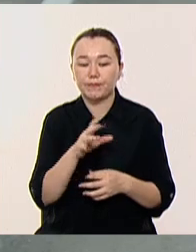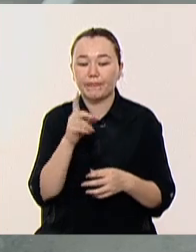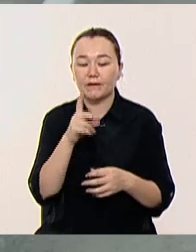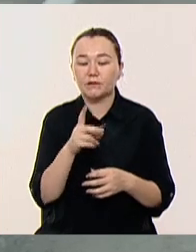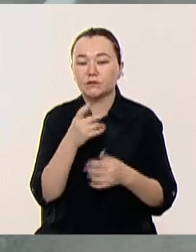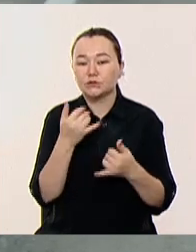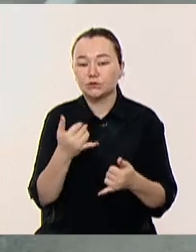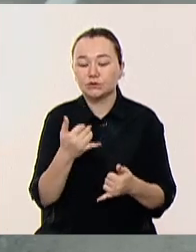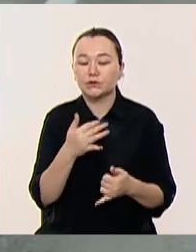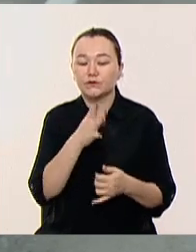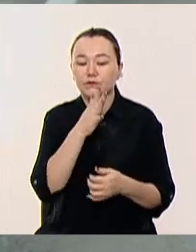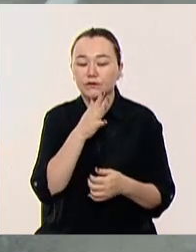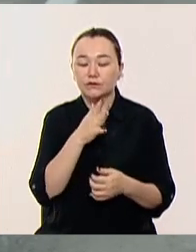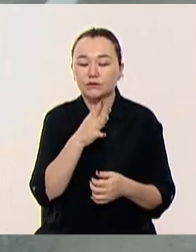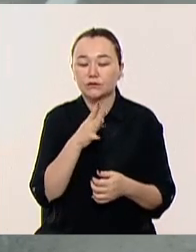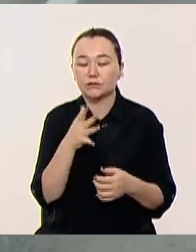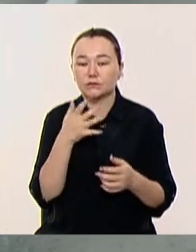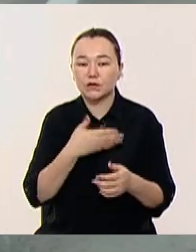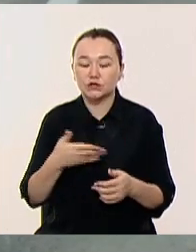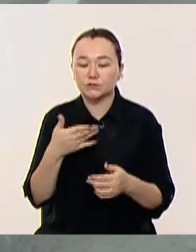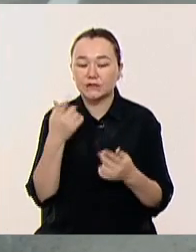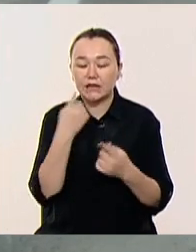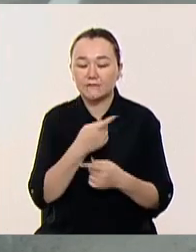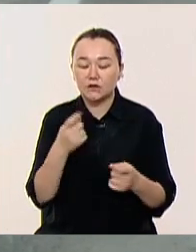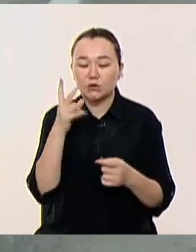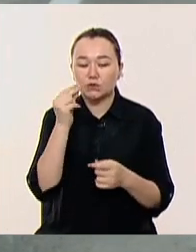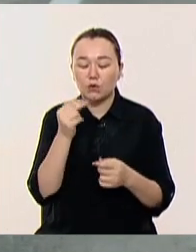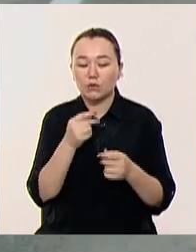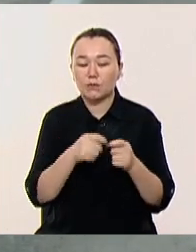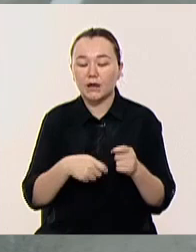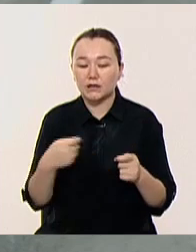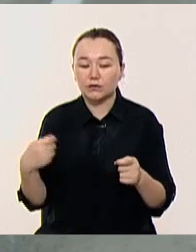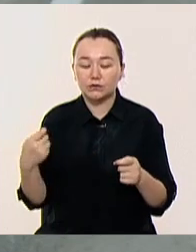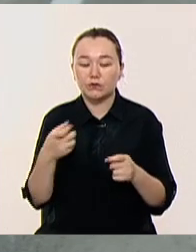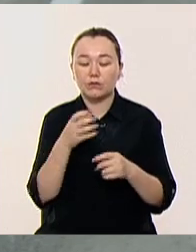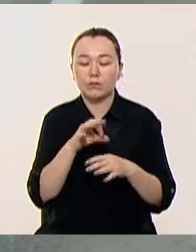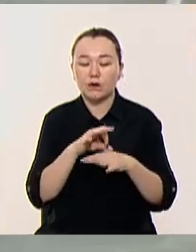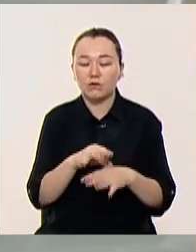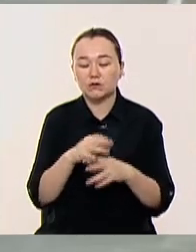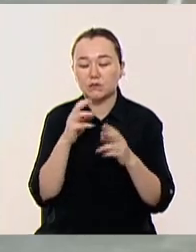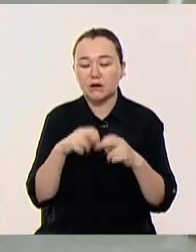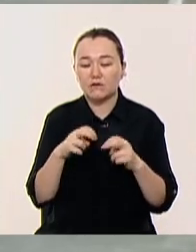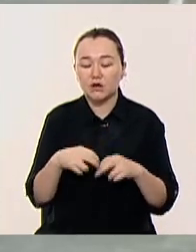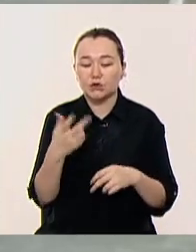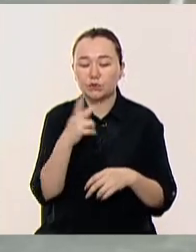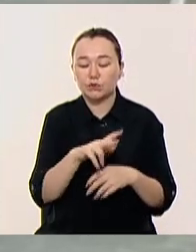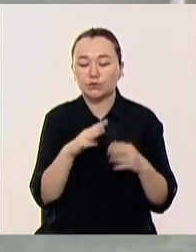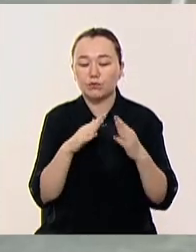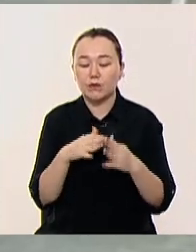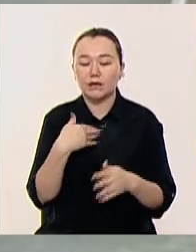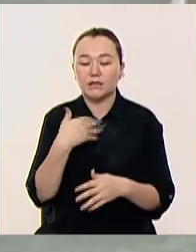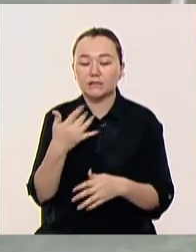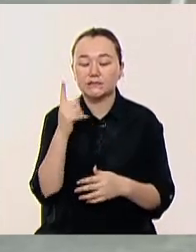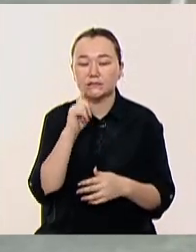Однако на данный момент, по нашему заявлению, срок продлен, то есть проводится, скорее всего, проверка. В 3 домах, насколько я